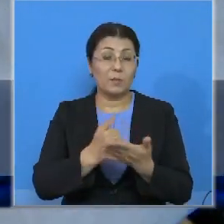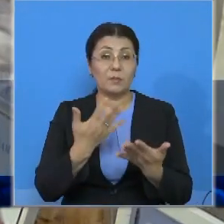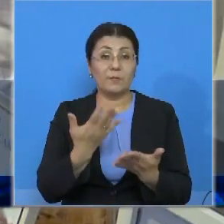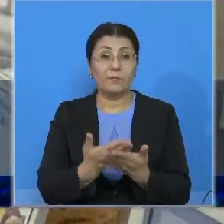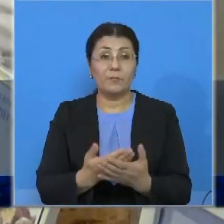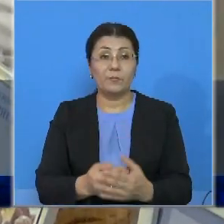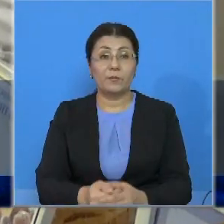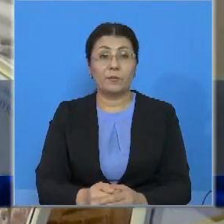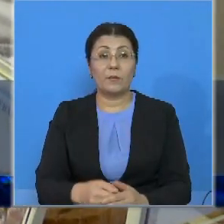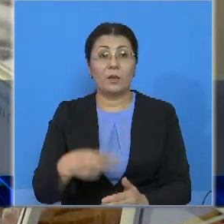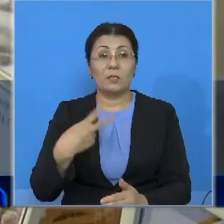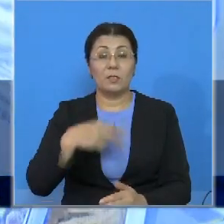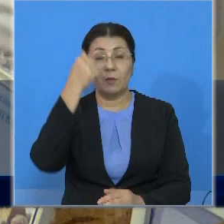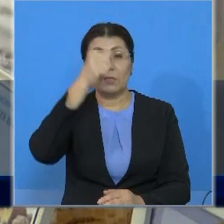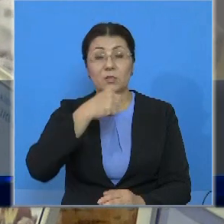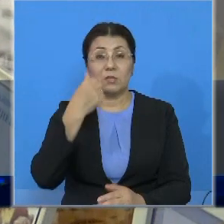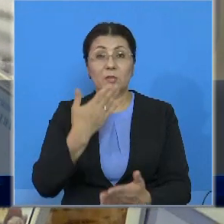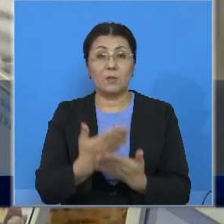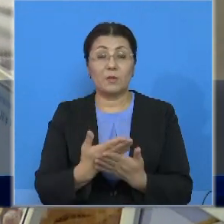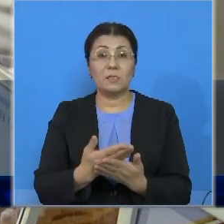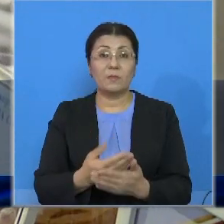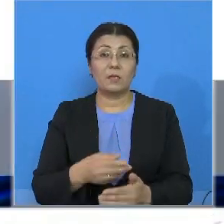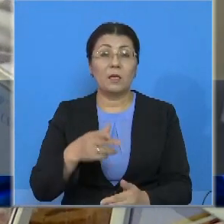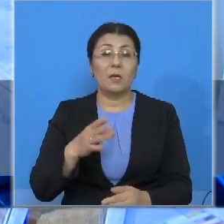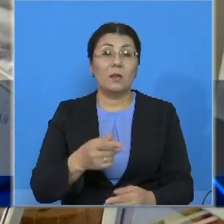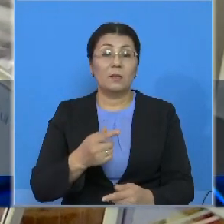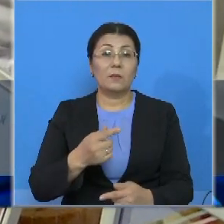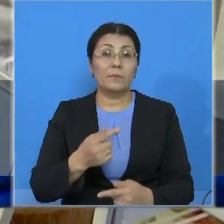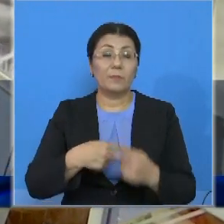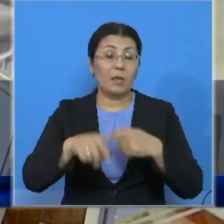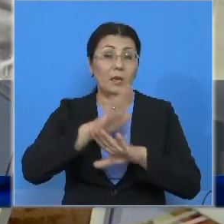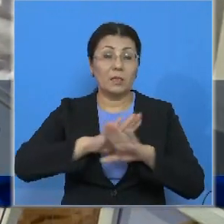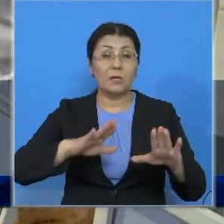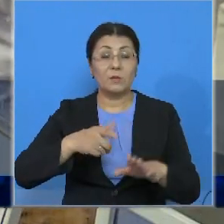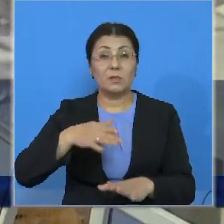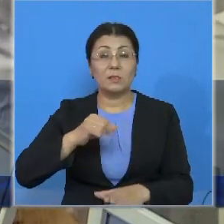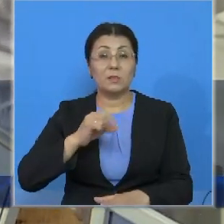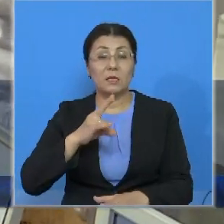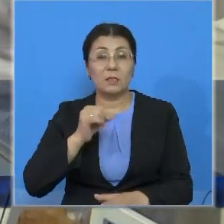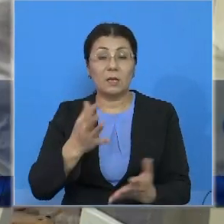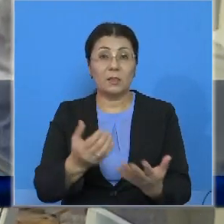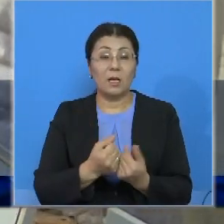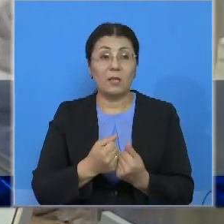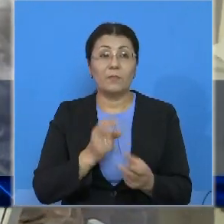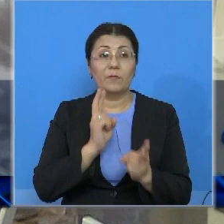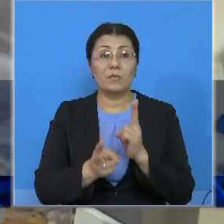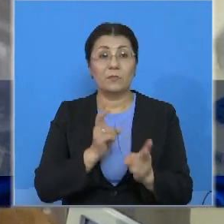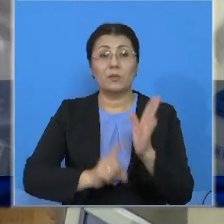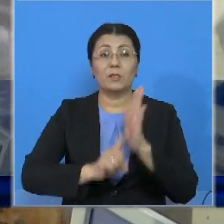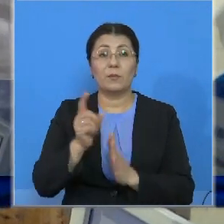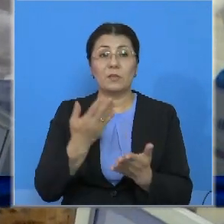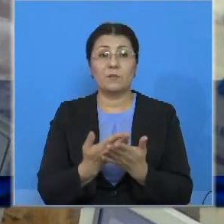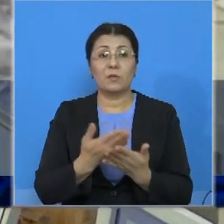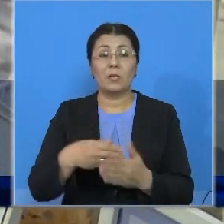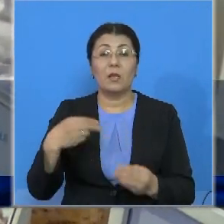отыр. 2020 жылы жаңағы қайтарымсыз кредит алып, грант ұтып алып, фастфуд өнімдерін бастаған. Молодец. Одан кейін